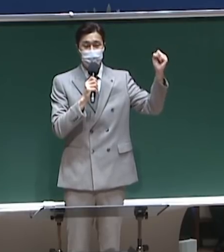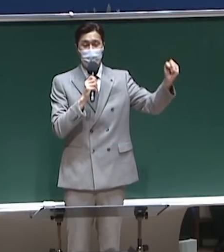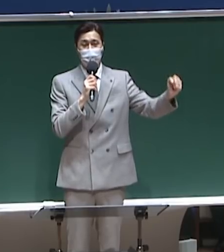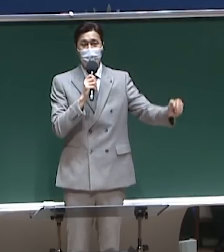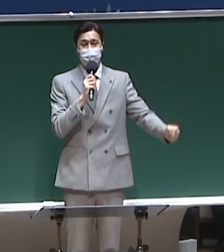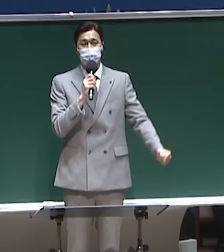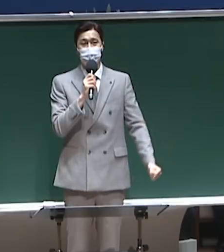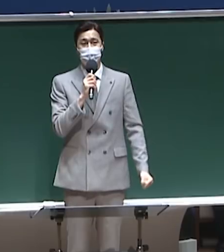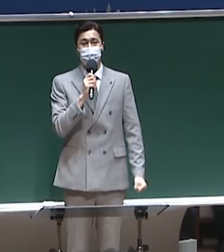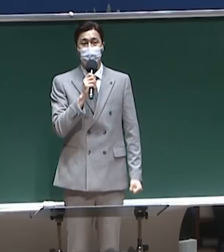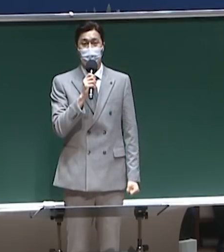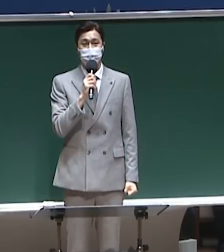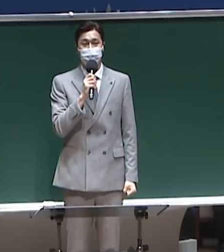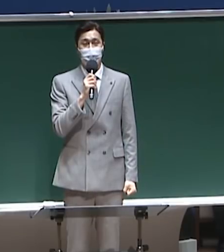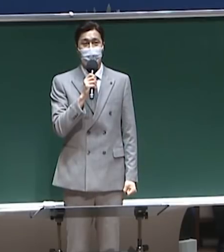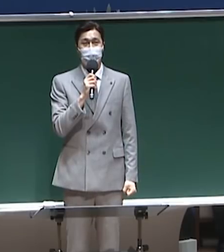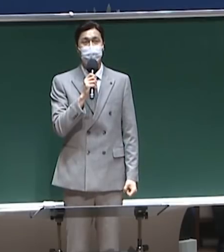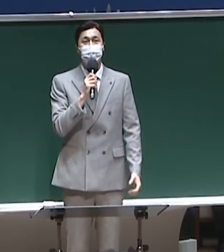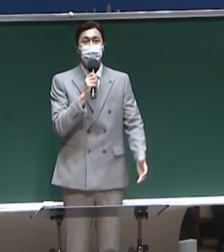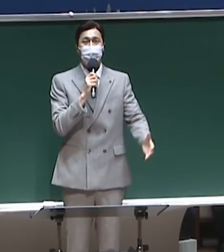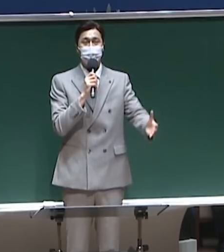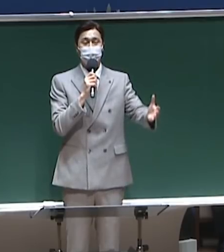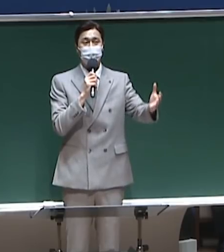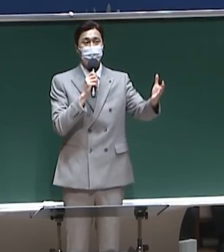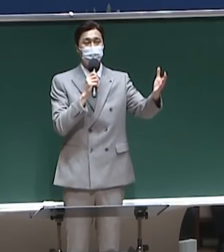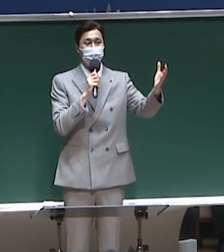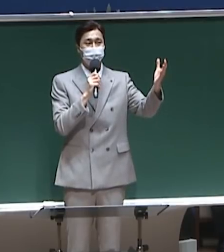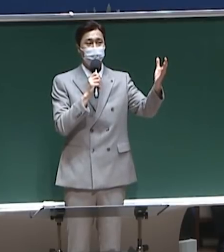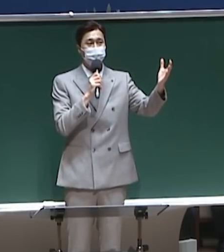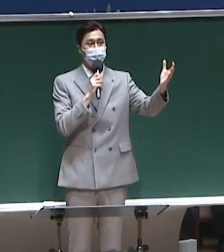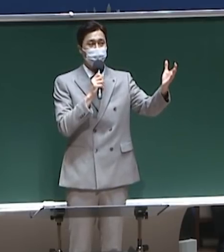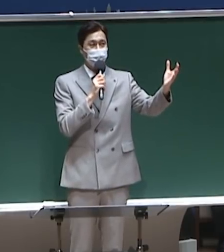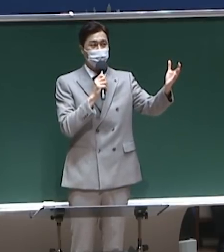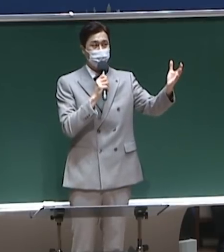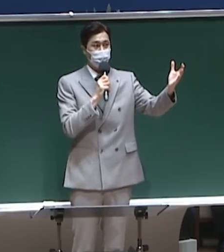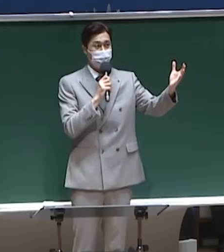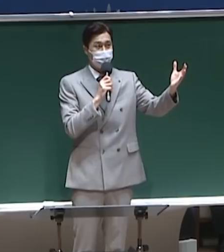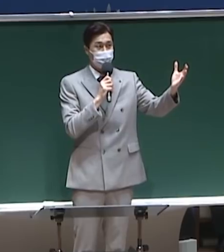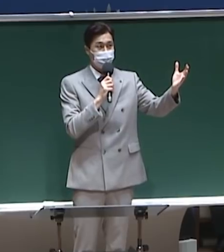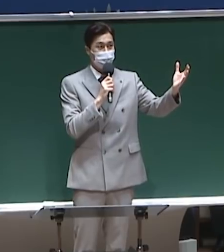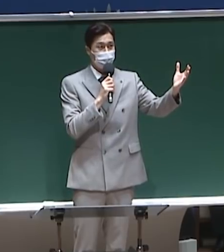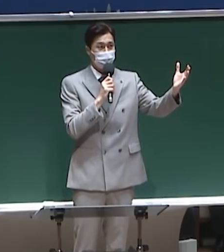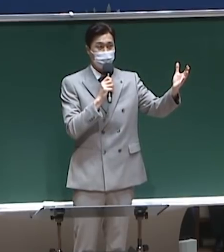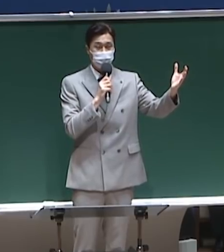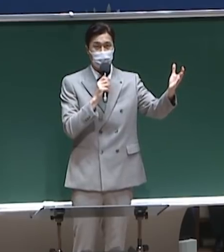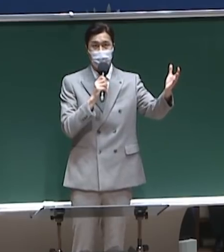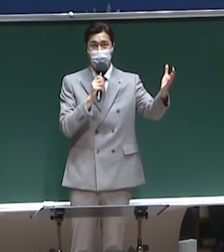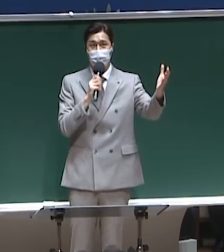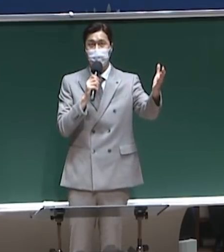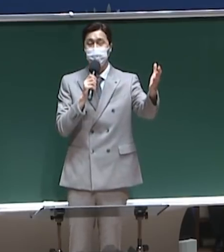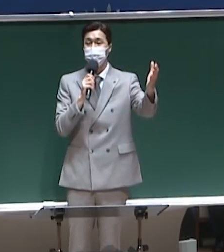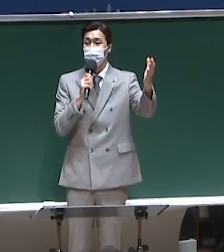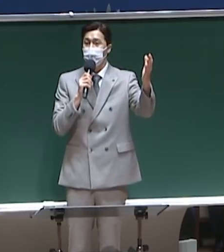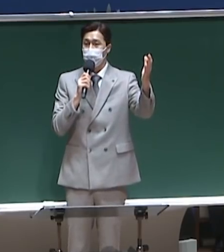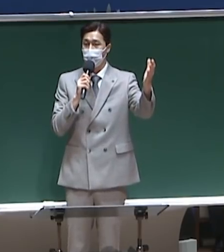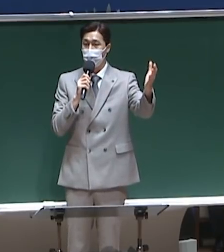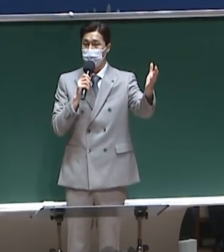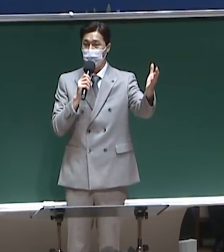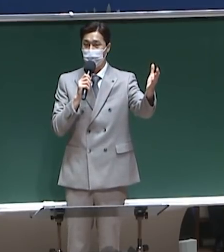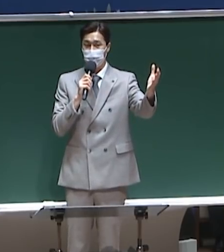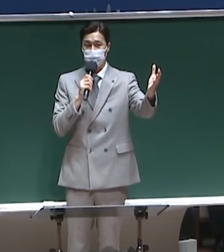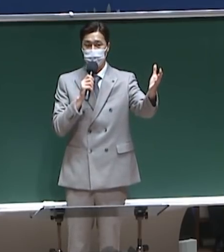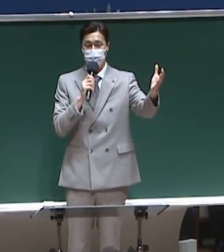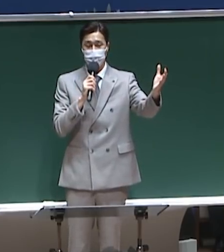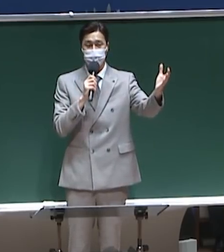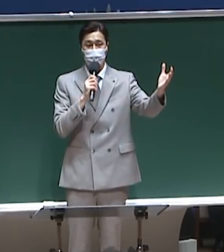하나님은 너의 후원자 랩런트는 이 삼칠 치운 서밋의 지도자